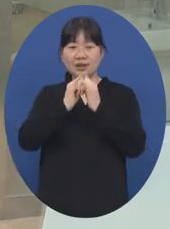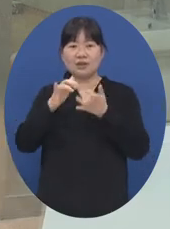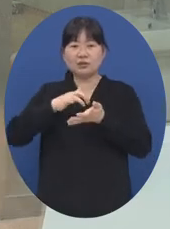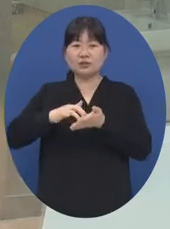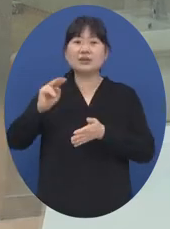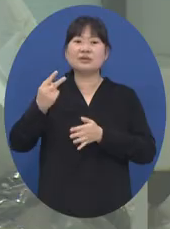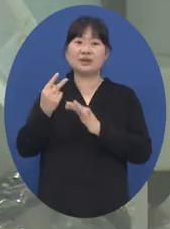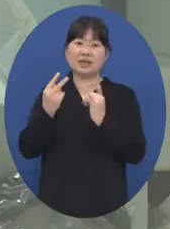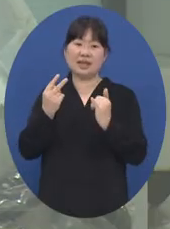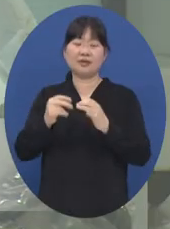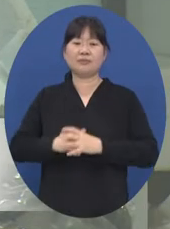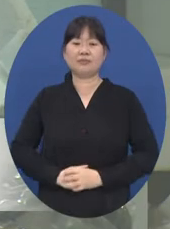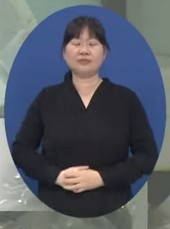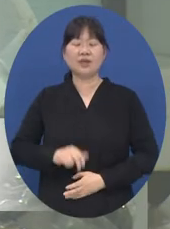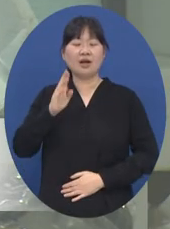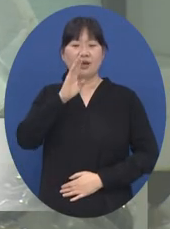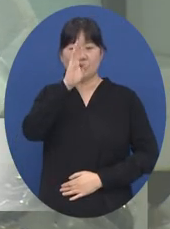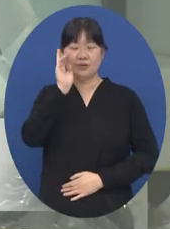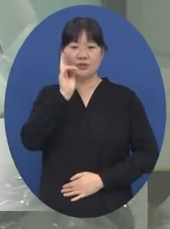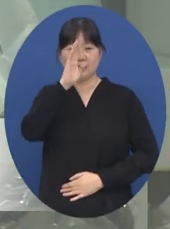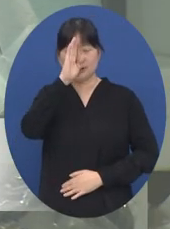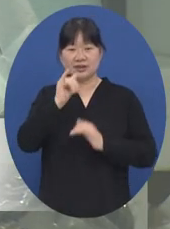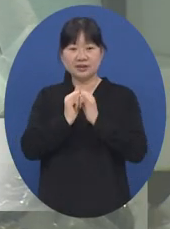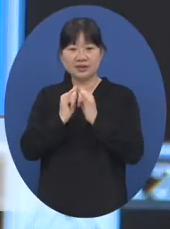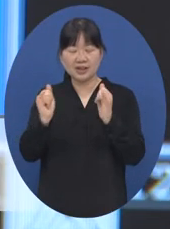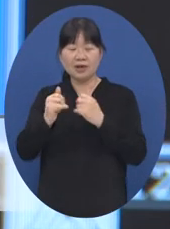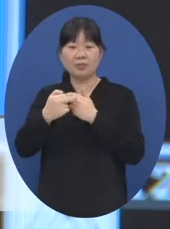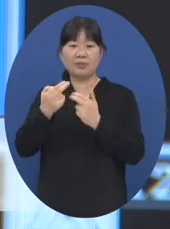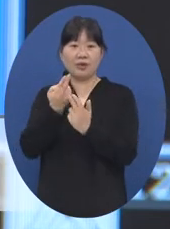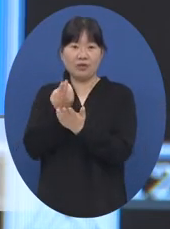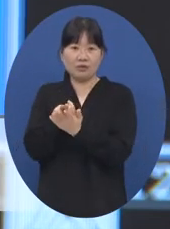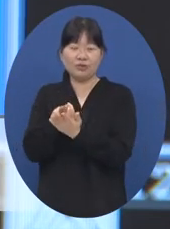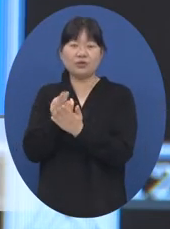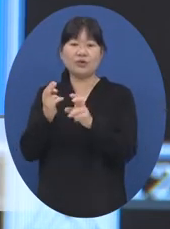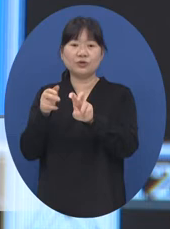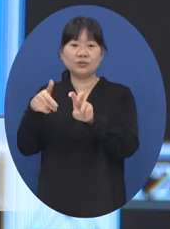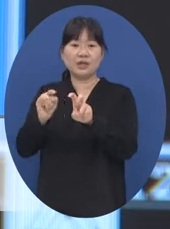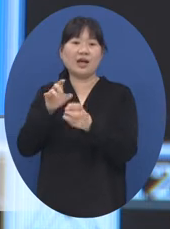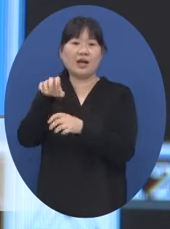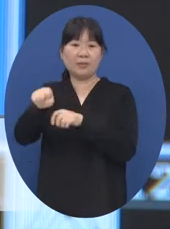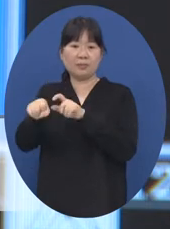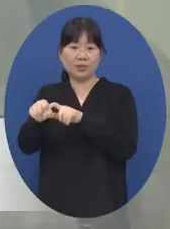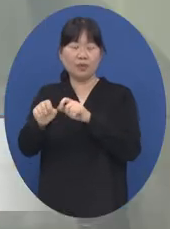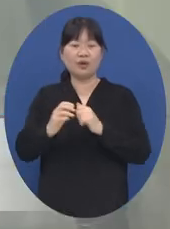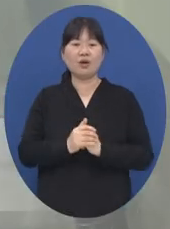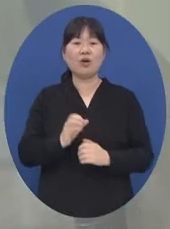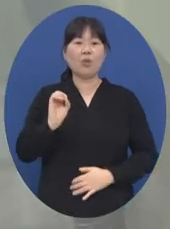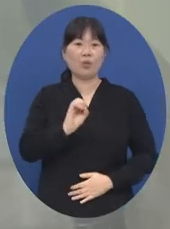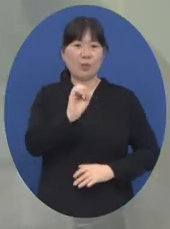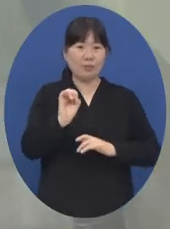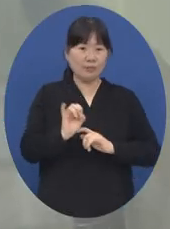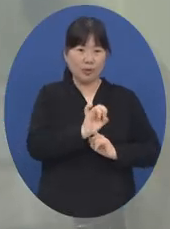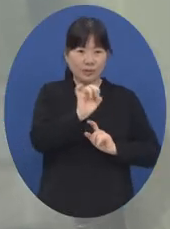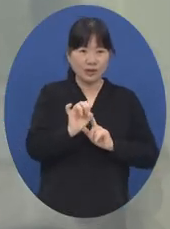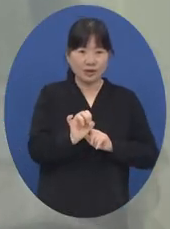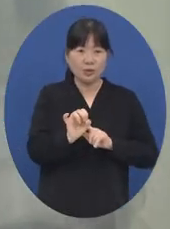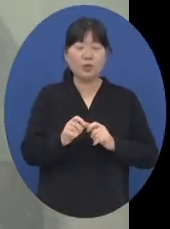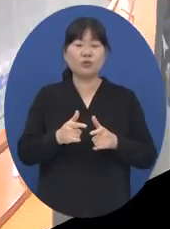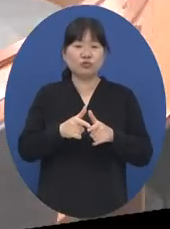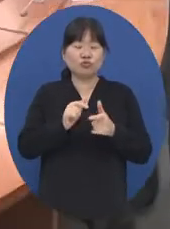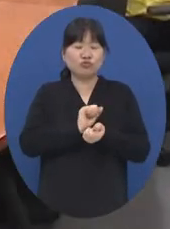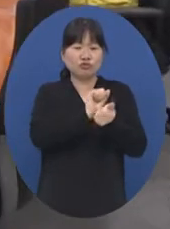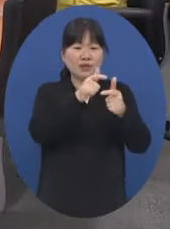200만 명에 달합니다. 중증 환자 전담 치료 병상도 20개를 확보하는 등 코로나19 오미크론 대유행 대응에 주력하고